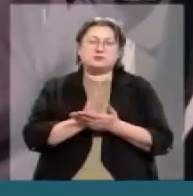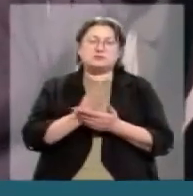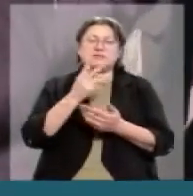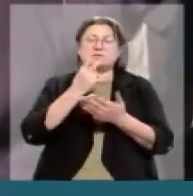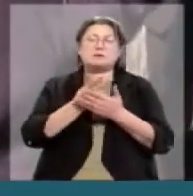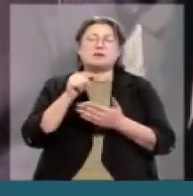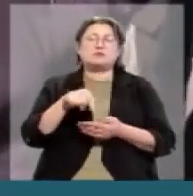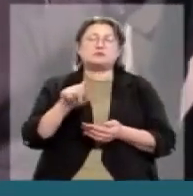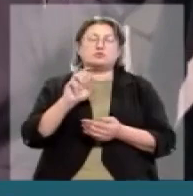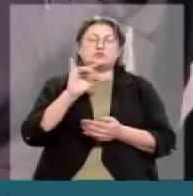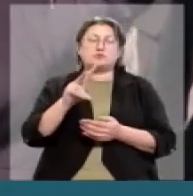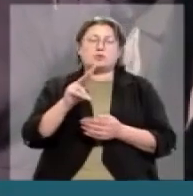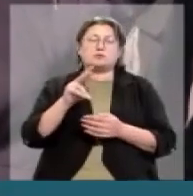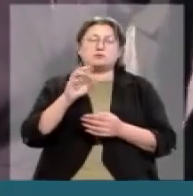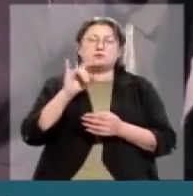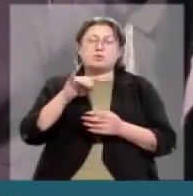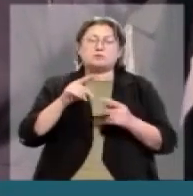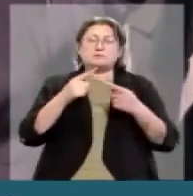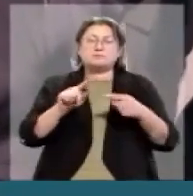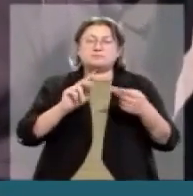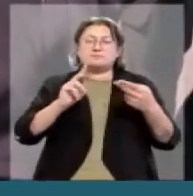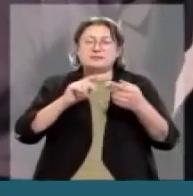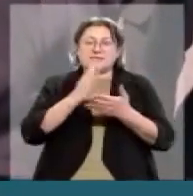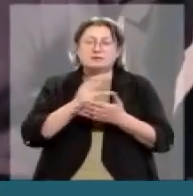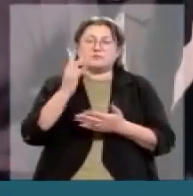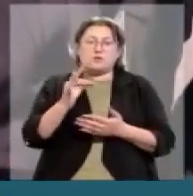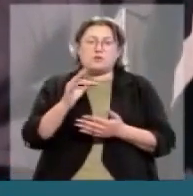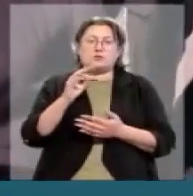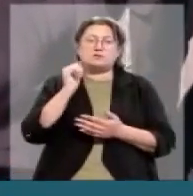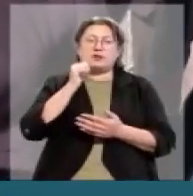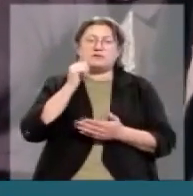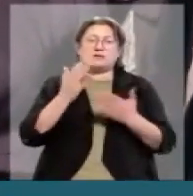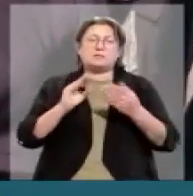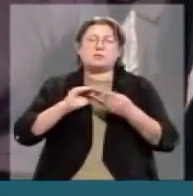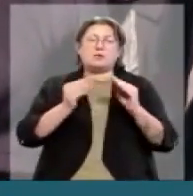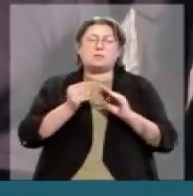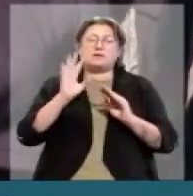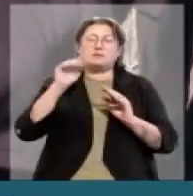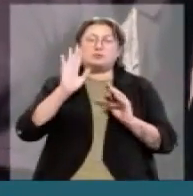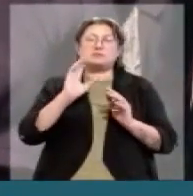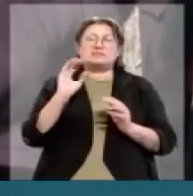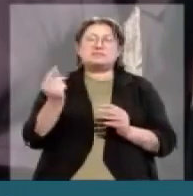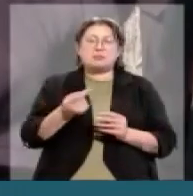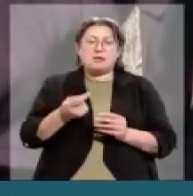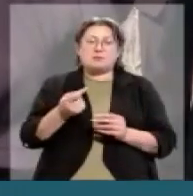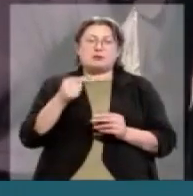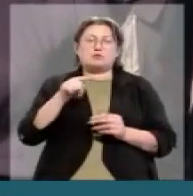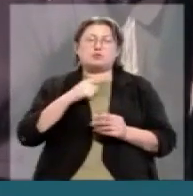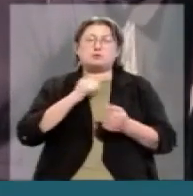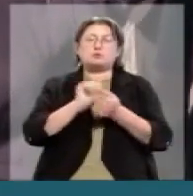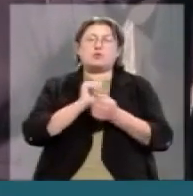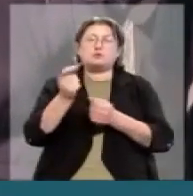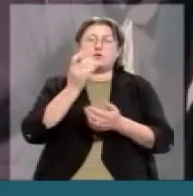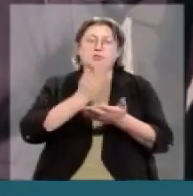я понимаю, сортосмещение есть на элеваторах, но завтра, если проблема будет с семенами, тоже то, что у нас сухое